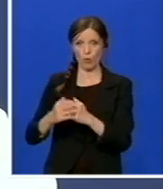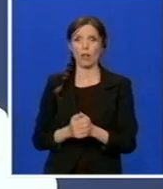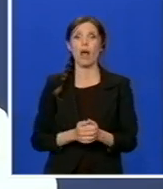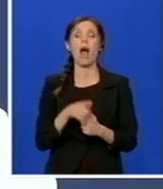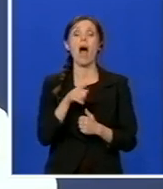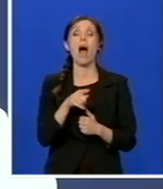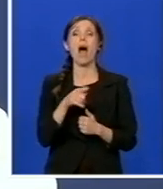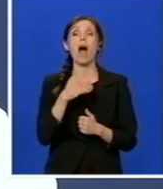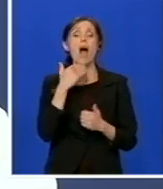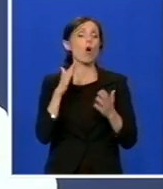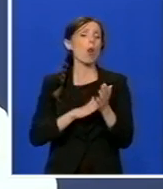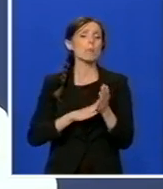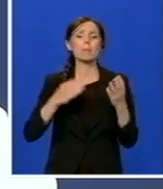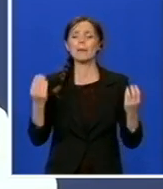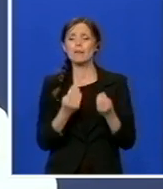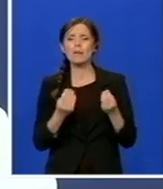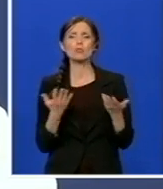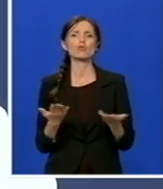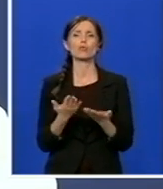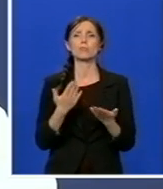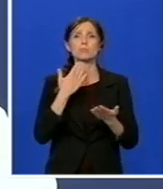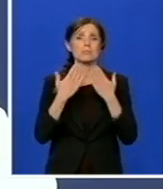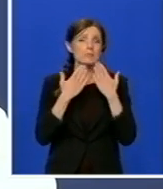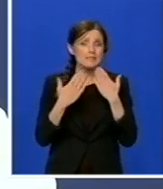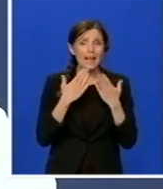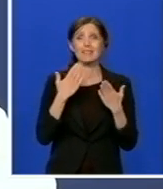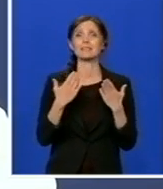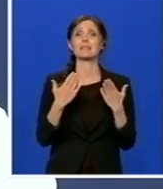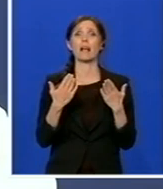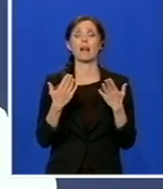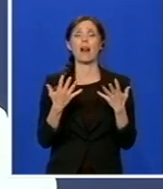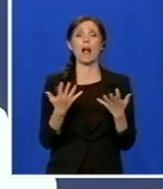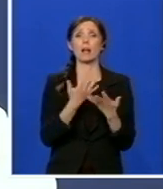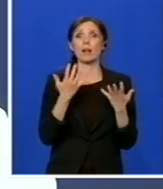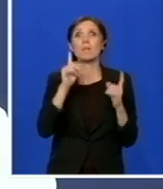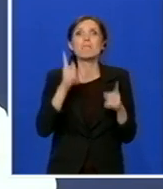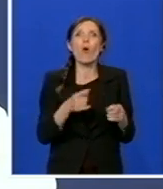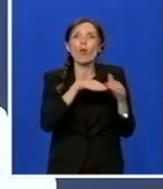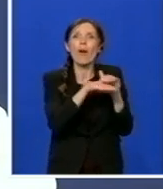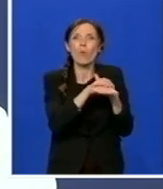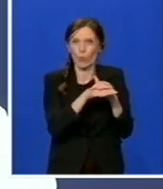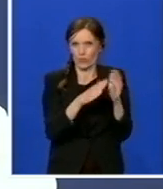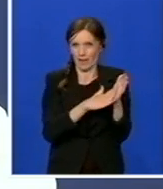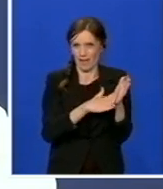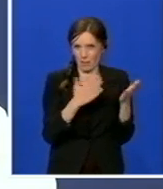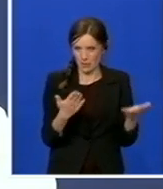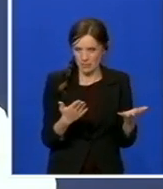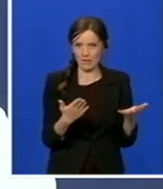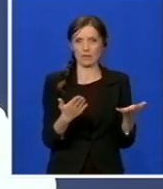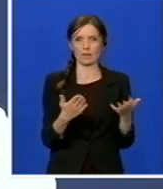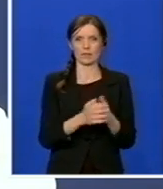određene vrste sastanaka gde je boravak u zatvorenom prostorima neminovan i koji su